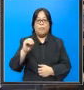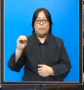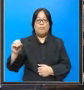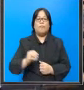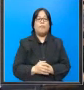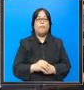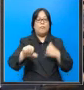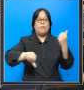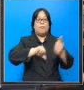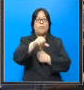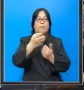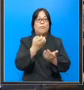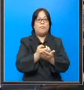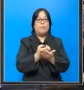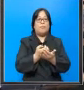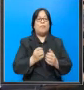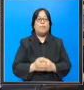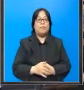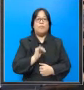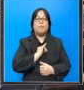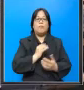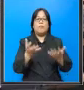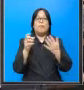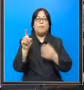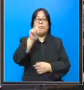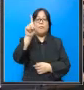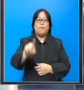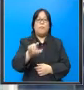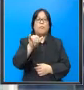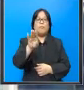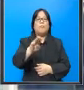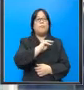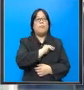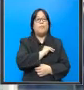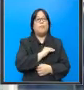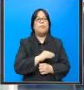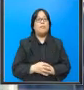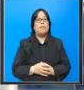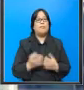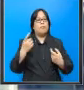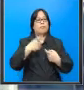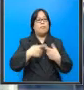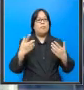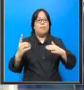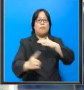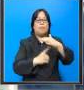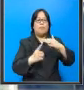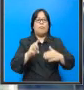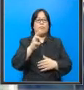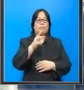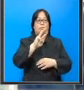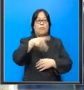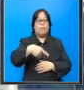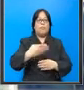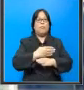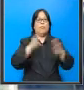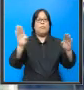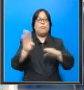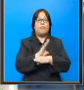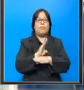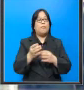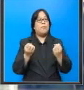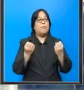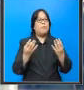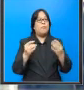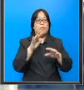100 sosio-ekonomi Saya ingin bertanya kepada yang bawa menteri berkenaan dengan dasar wilayah bebas Berniaga